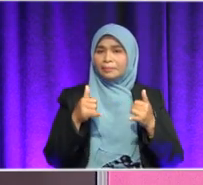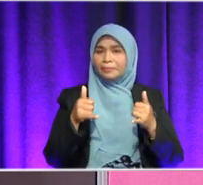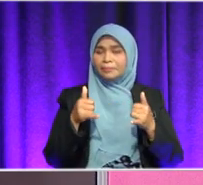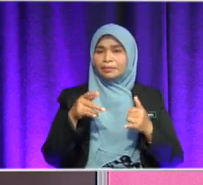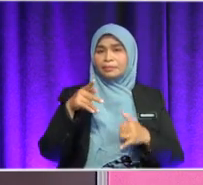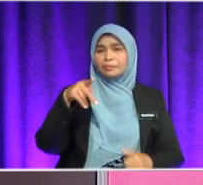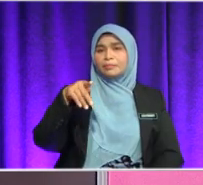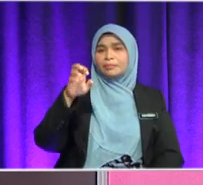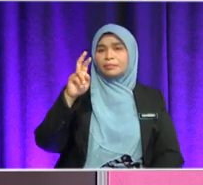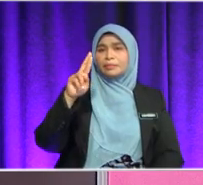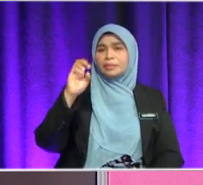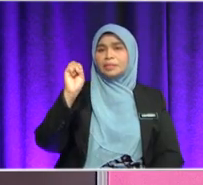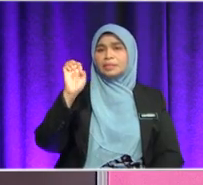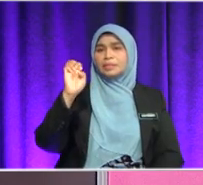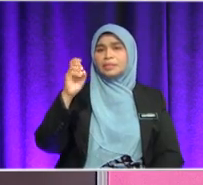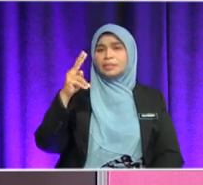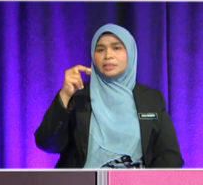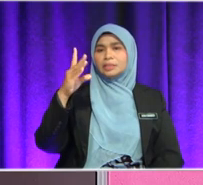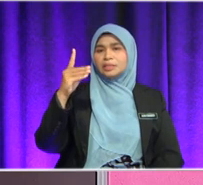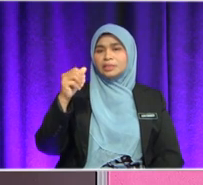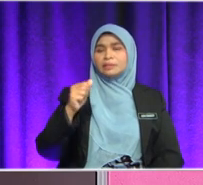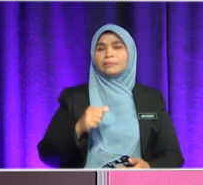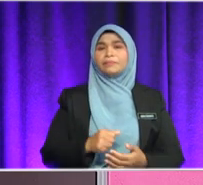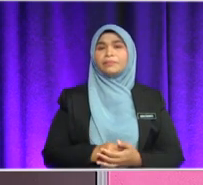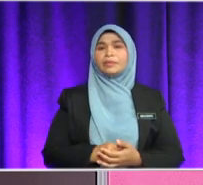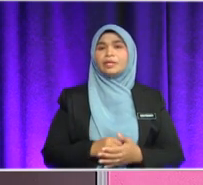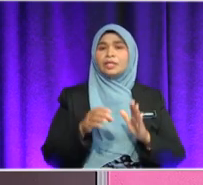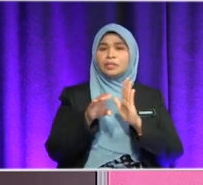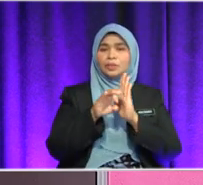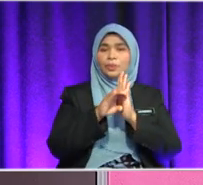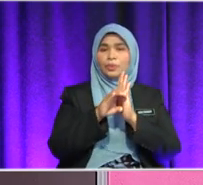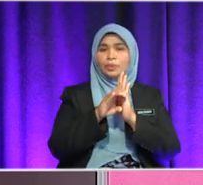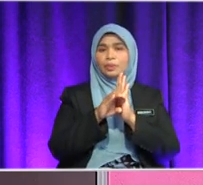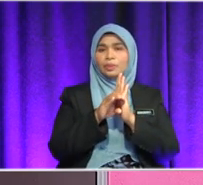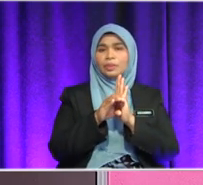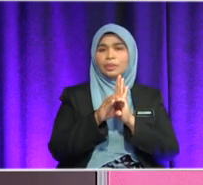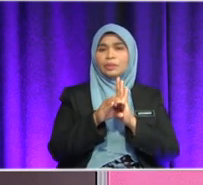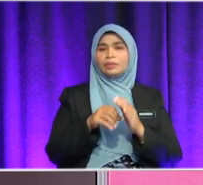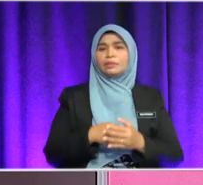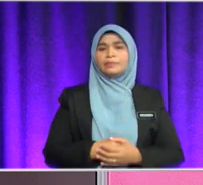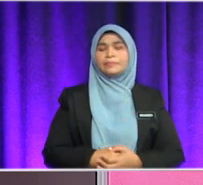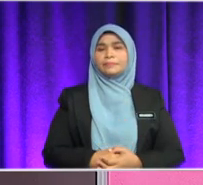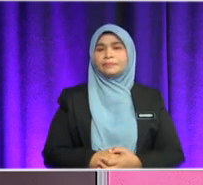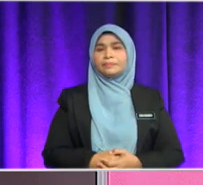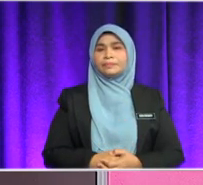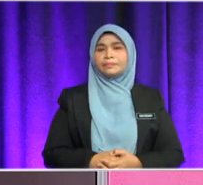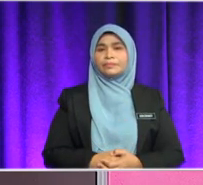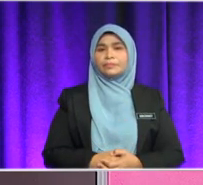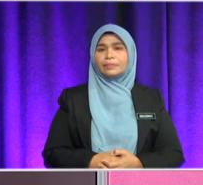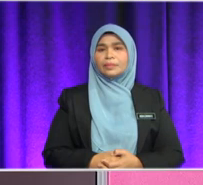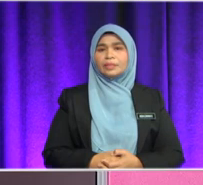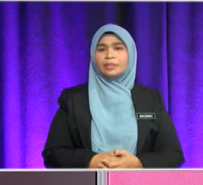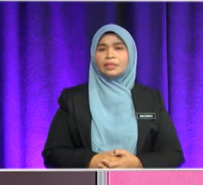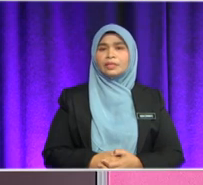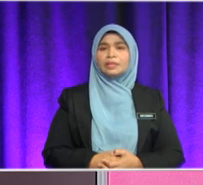mesti ada buka pengikat kata contoh dari sini buka pengikat kata ke